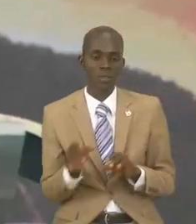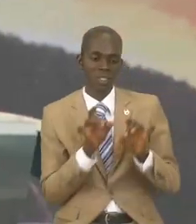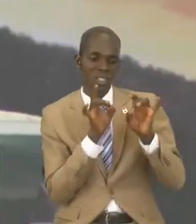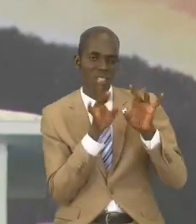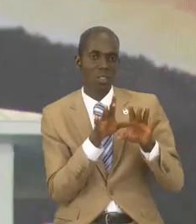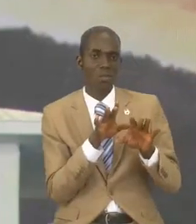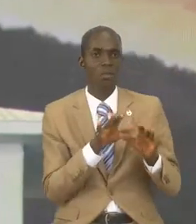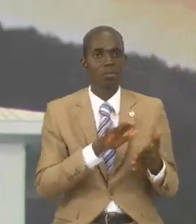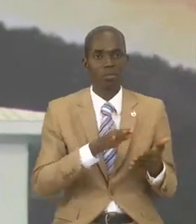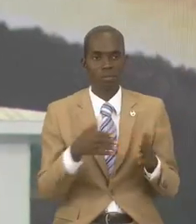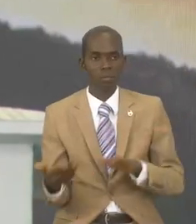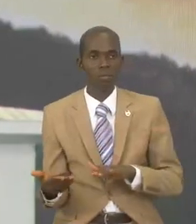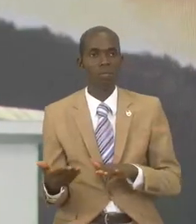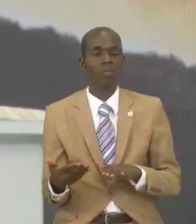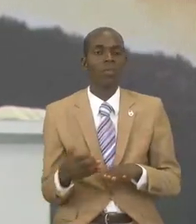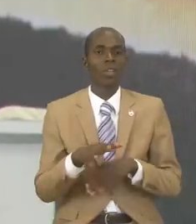crucifiée,